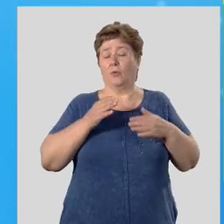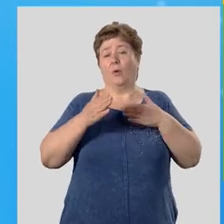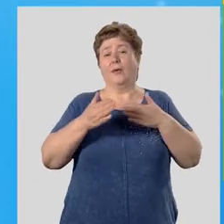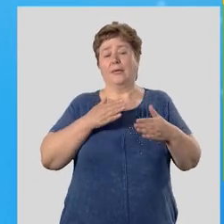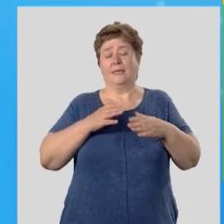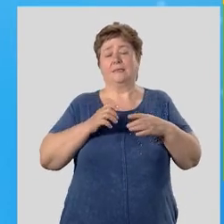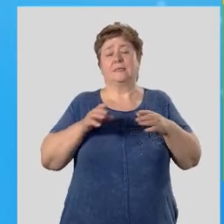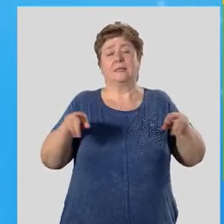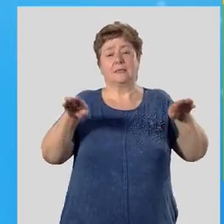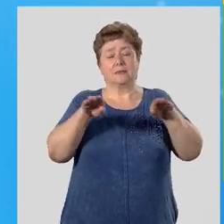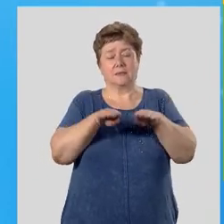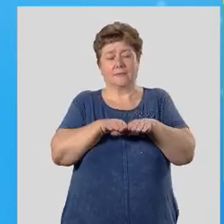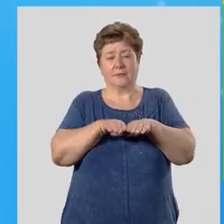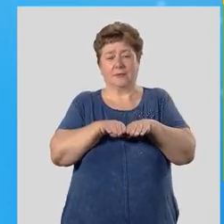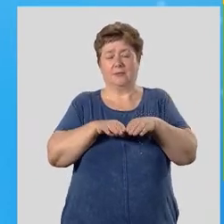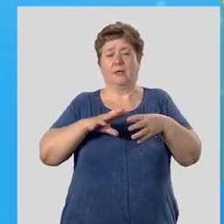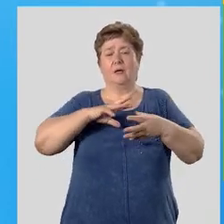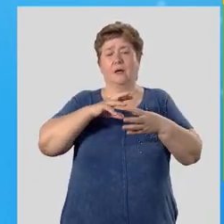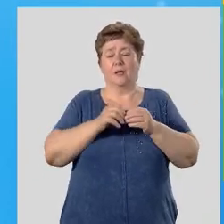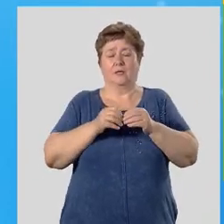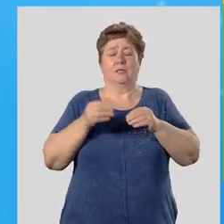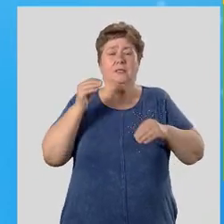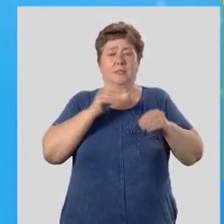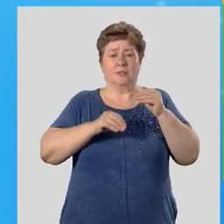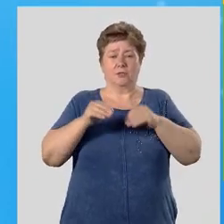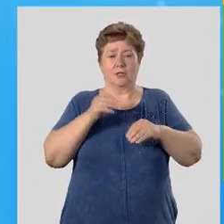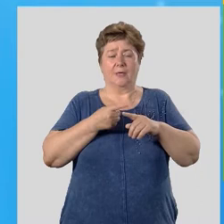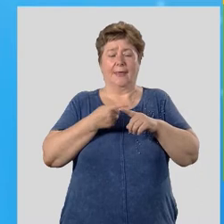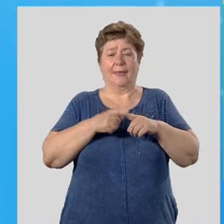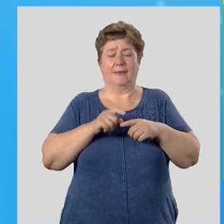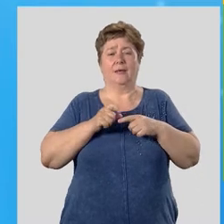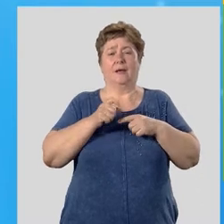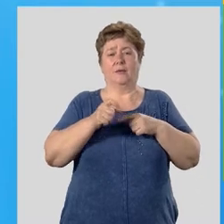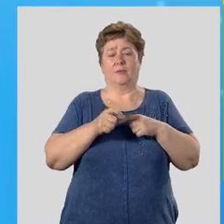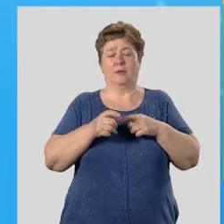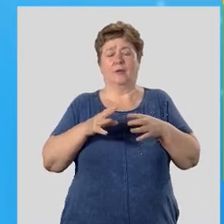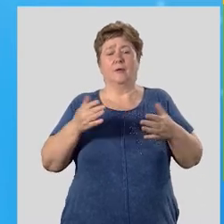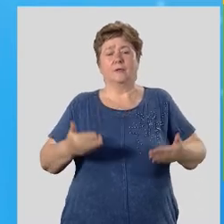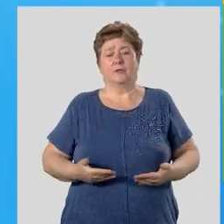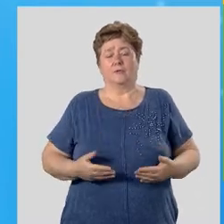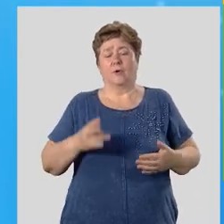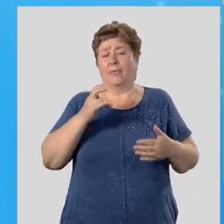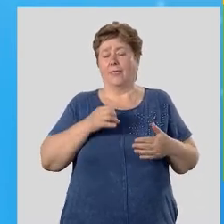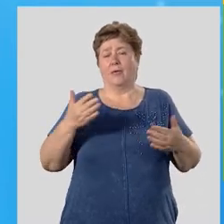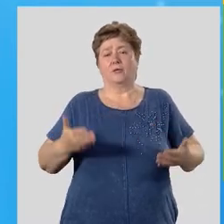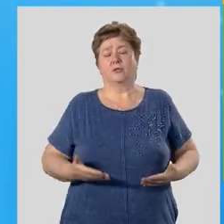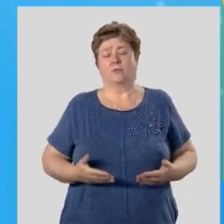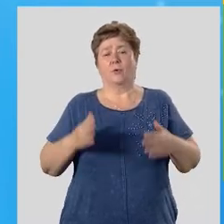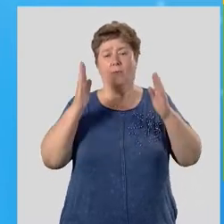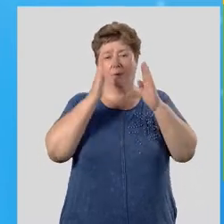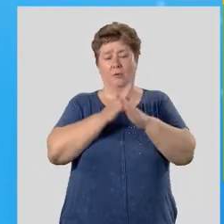Однако, если сравнить количественное содержание этих элементов в живой и неживой